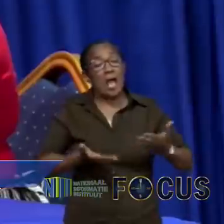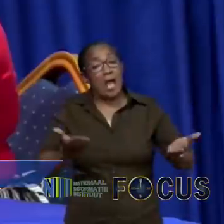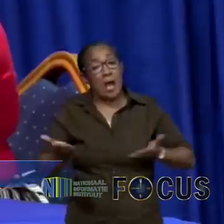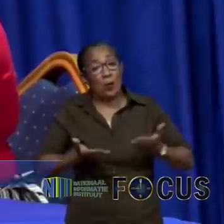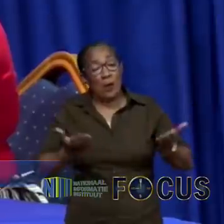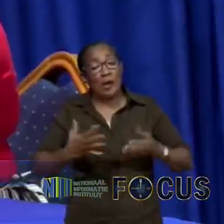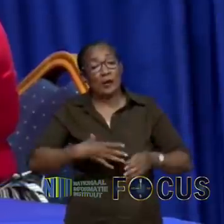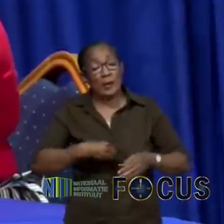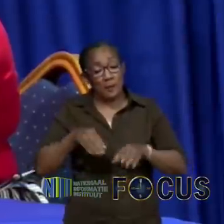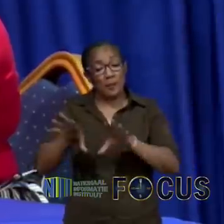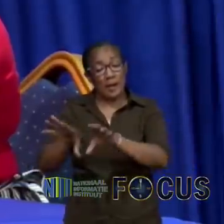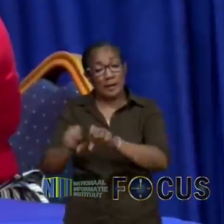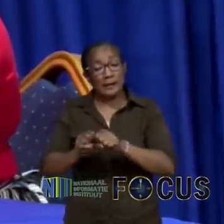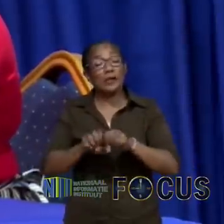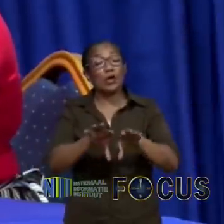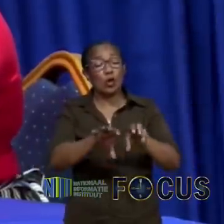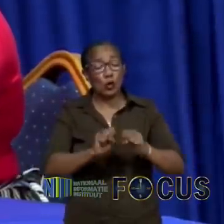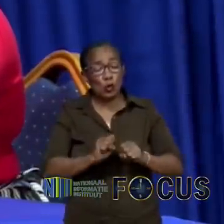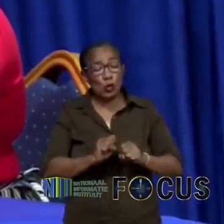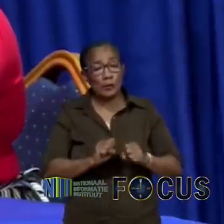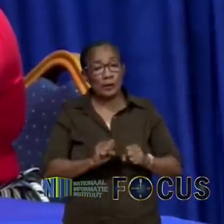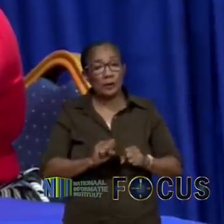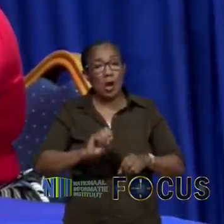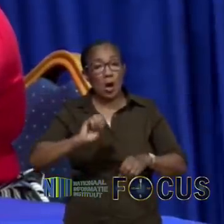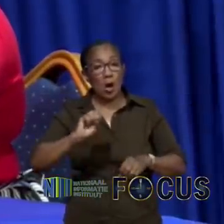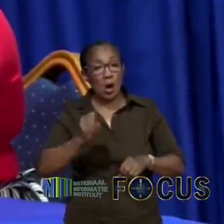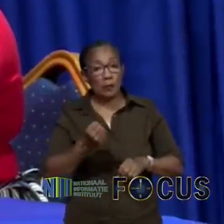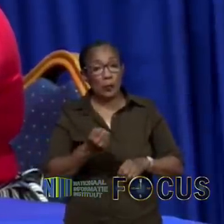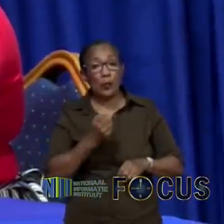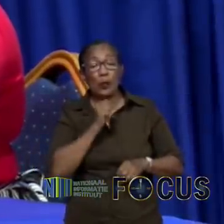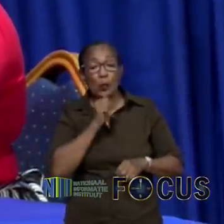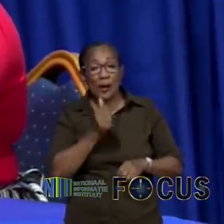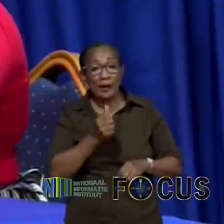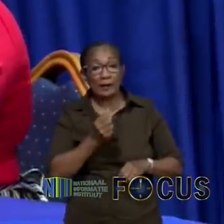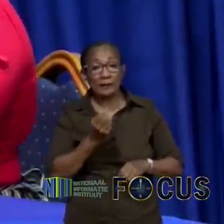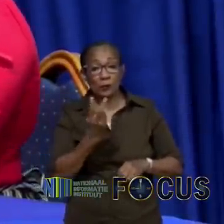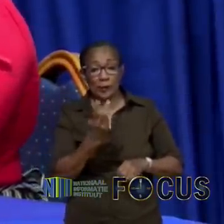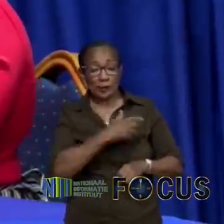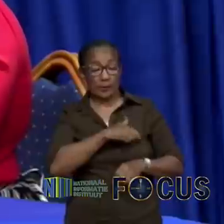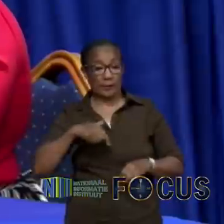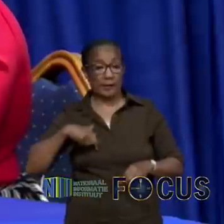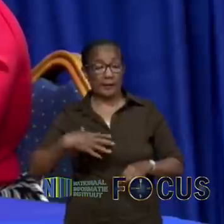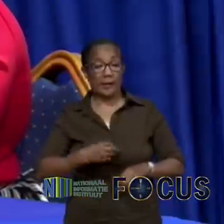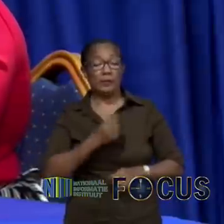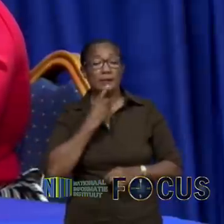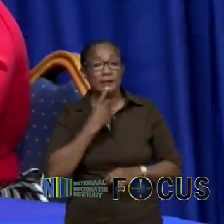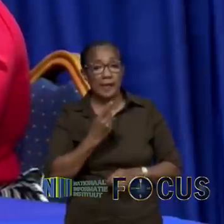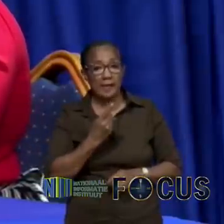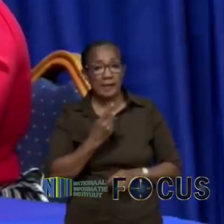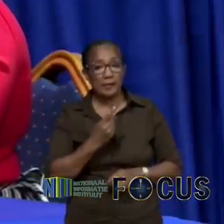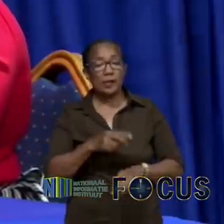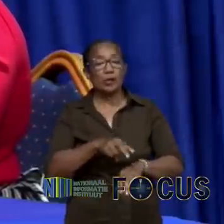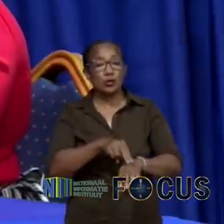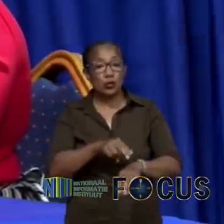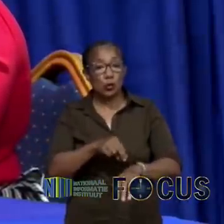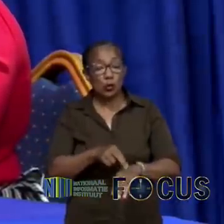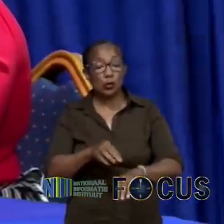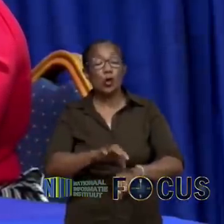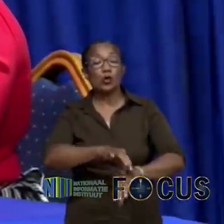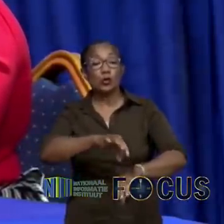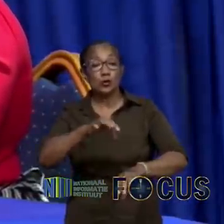ontzettende maatregelen die zie, dan lijkt van VP Taki, Adefa Nodu Taki,